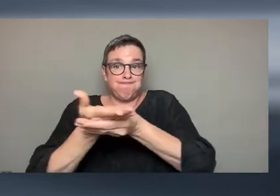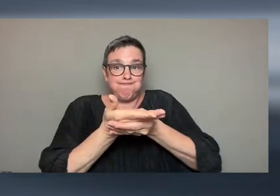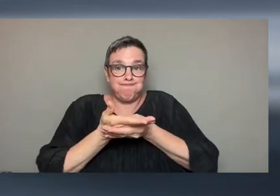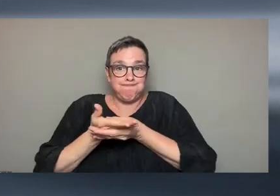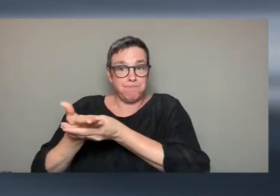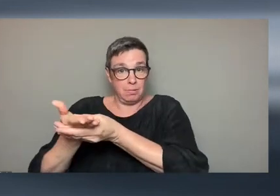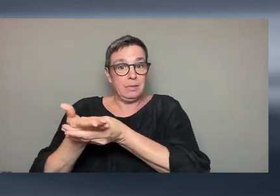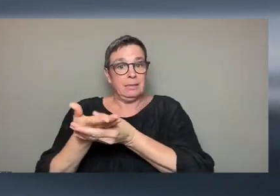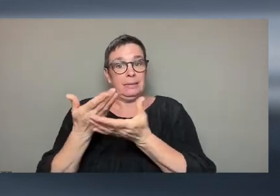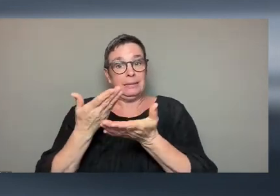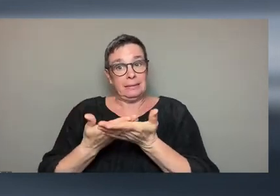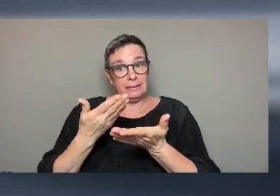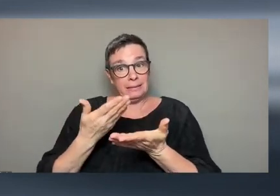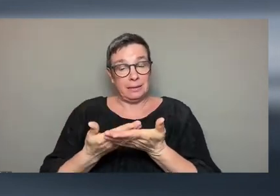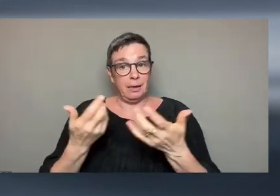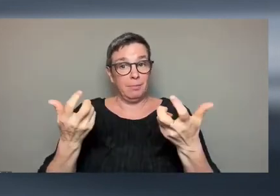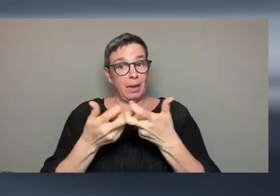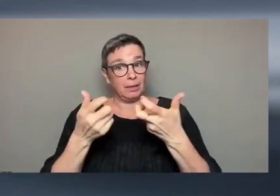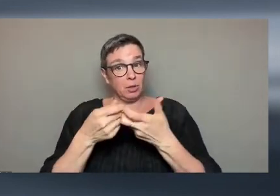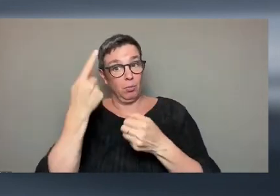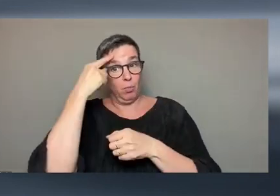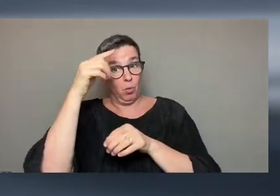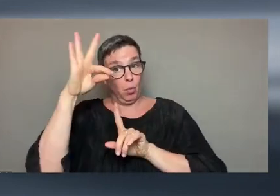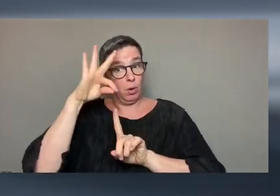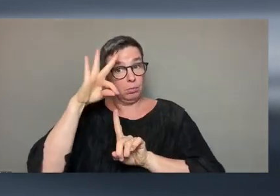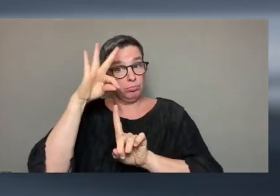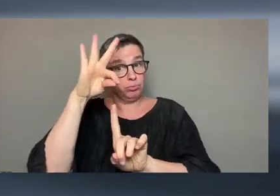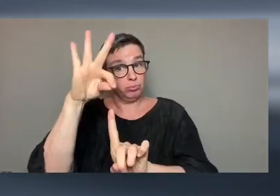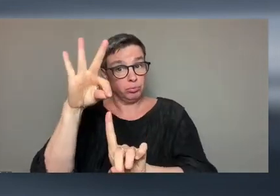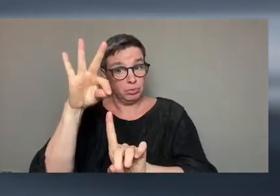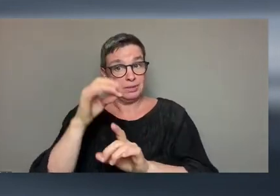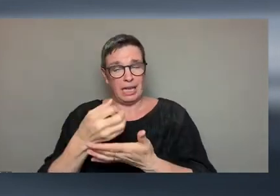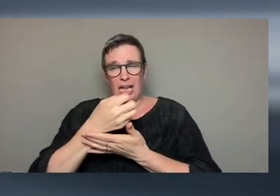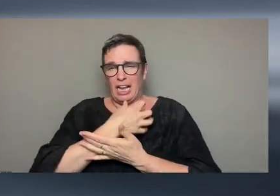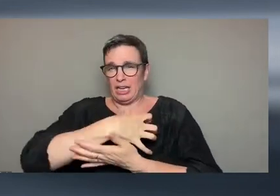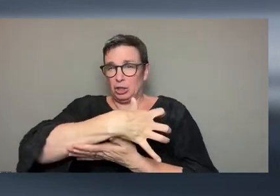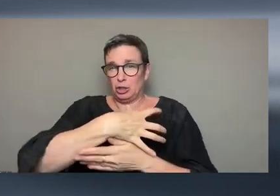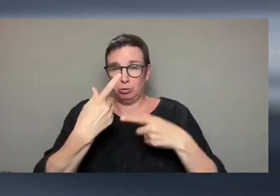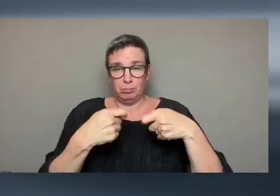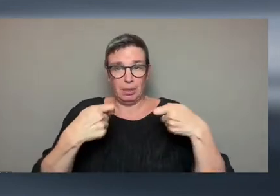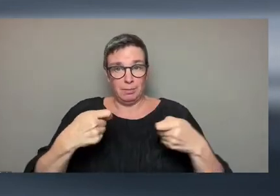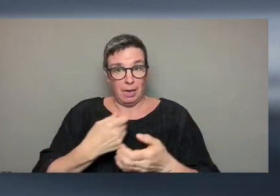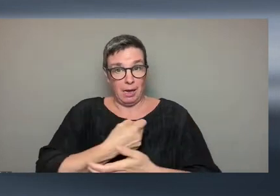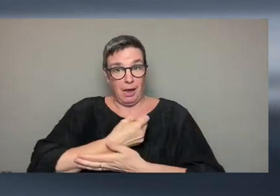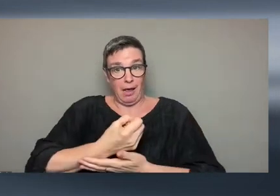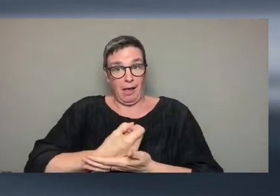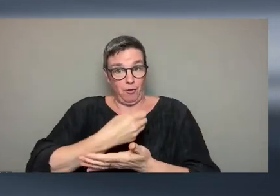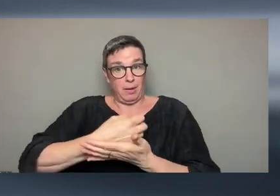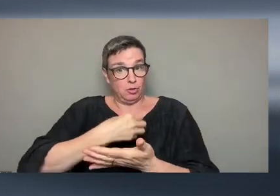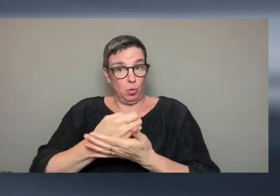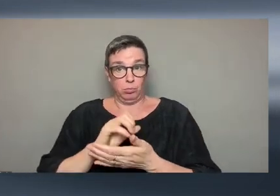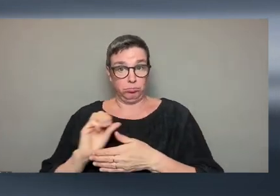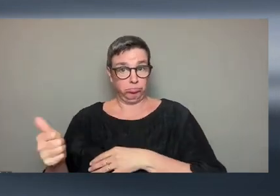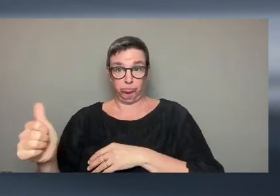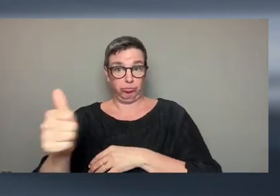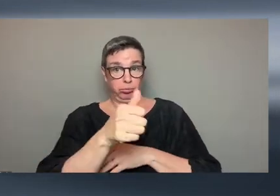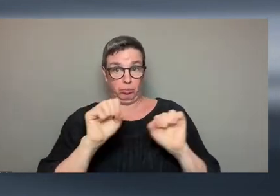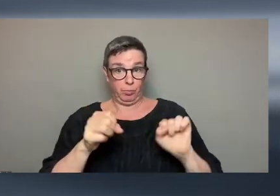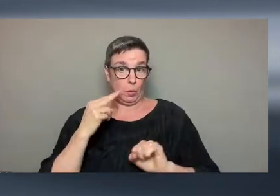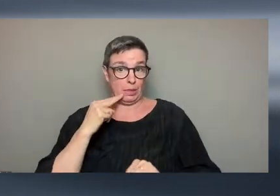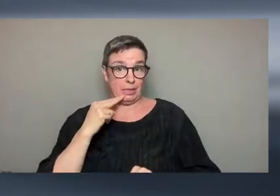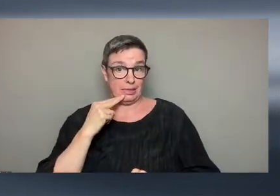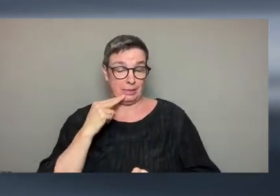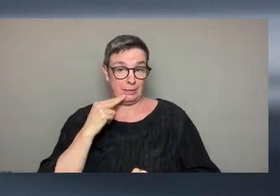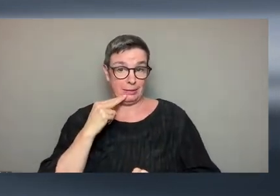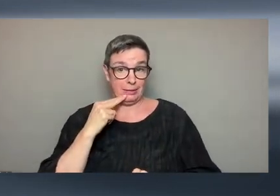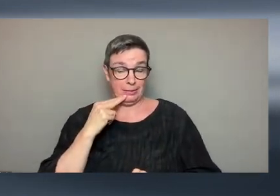notre routeur, par exemple, qui sont très riches en informations et que tout le monde peut exploiter. Nous sommes convaincus